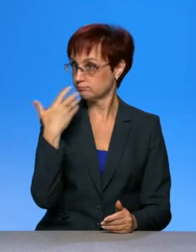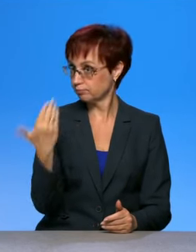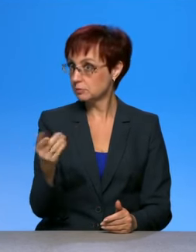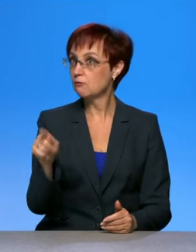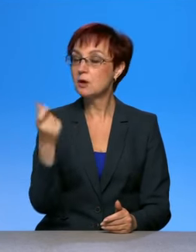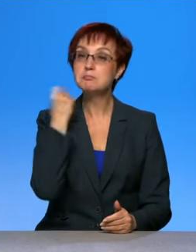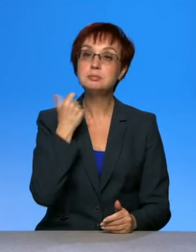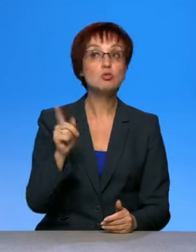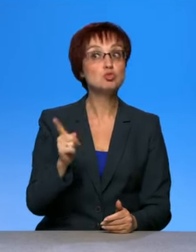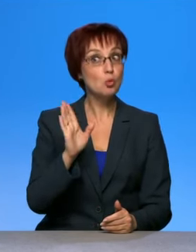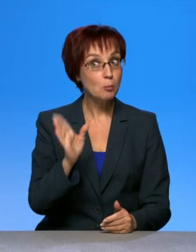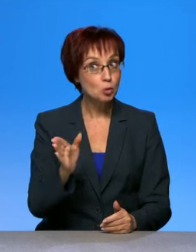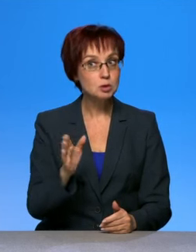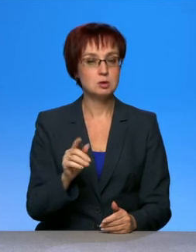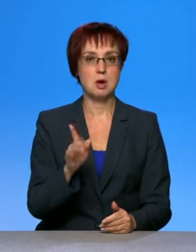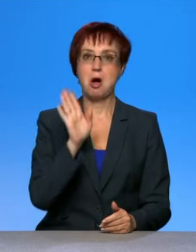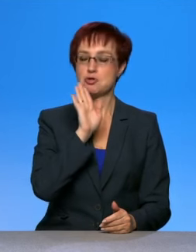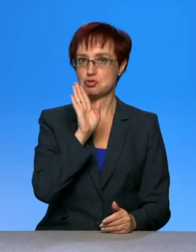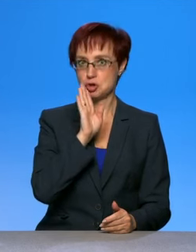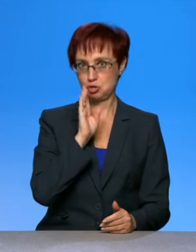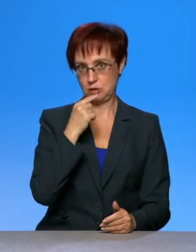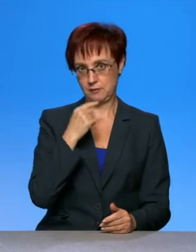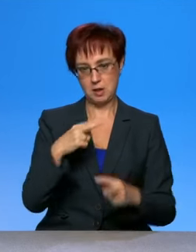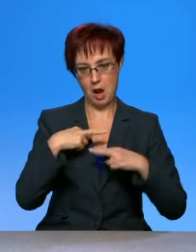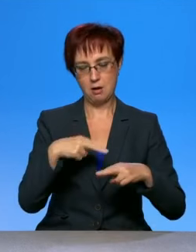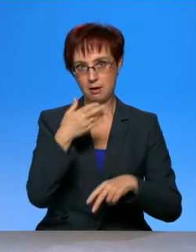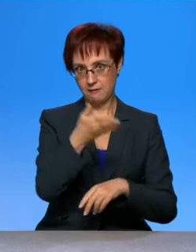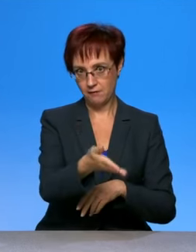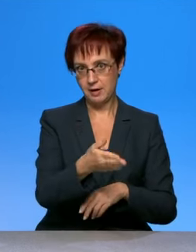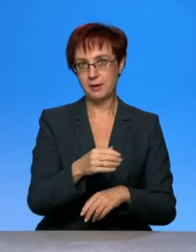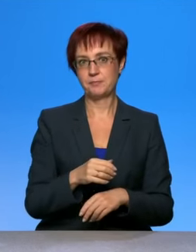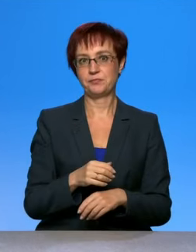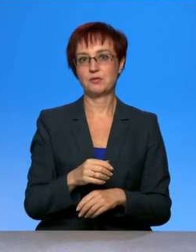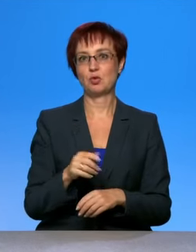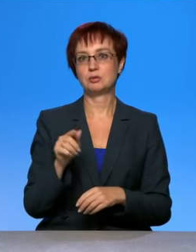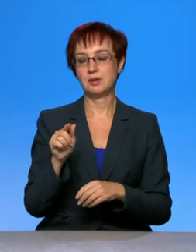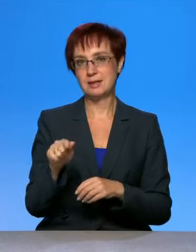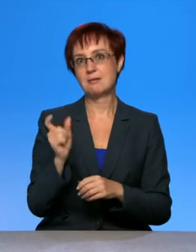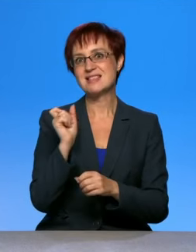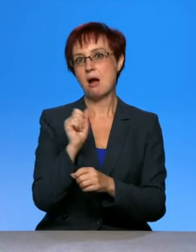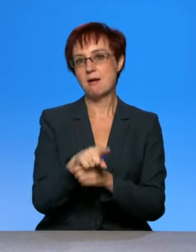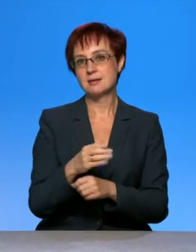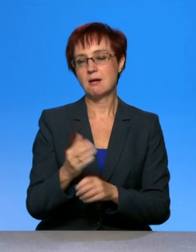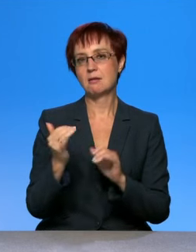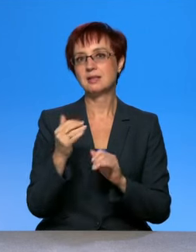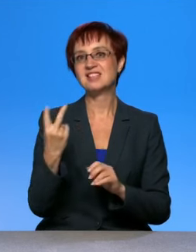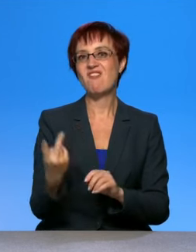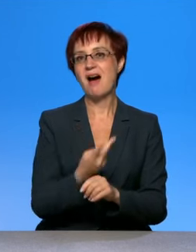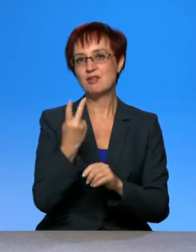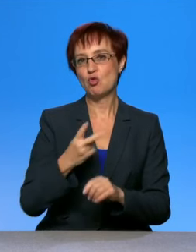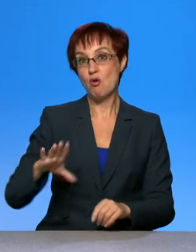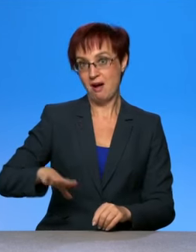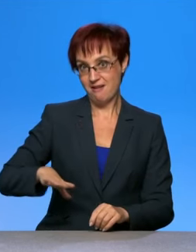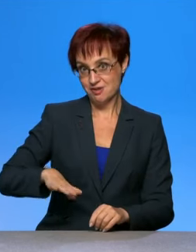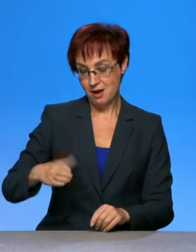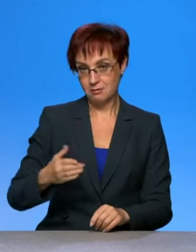фрау доль Кок для дамы двойной конь ма по этой части испуган говорит какой двойной я и с ординарной не